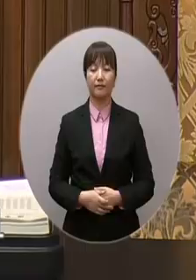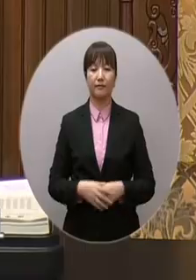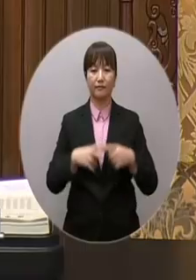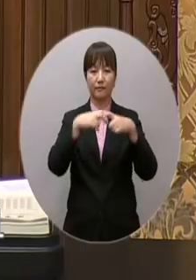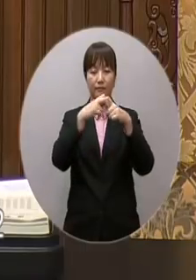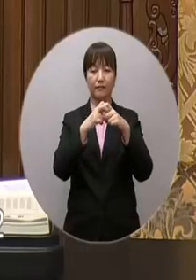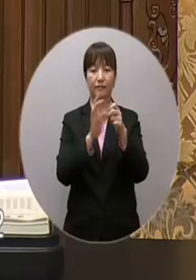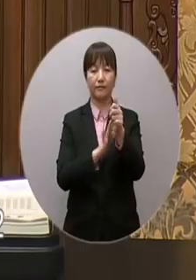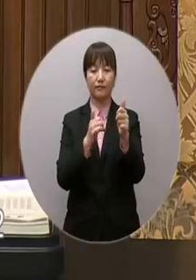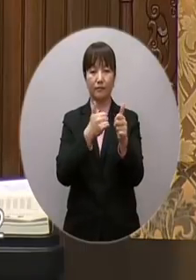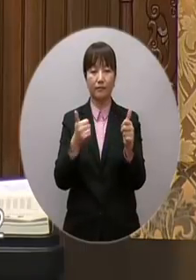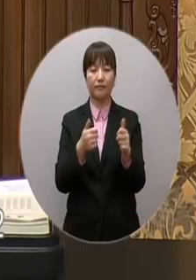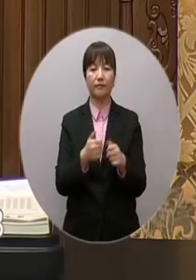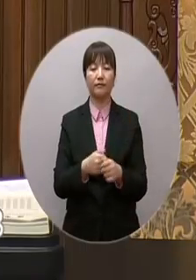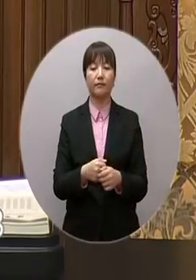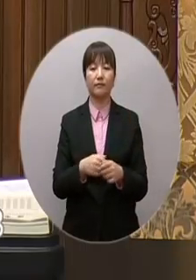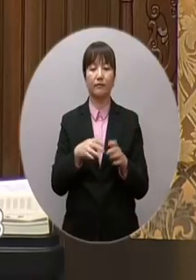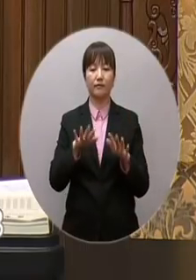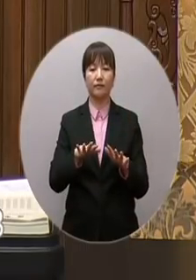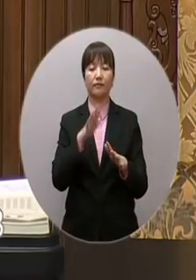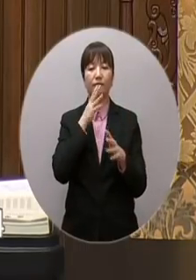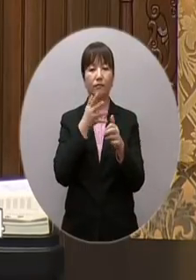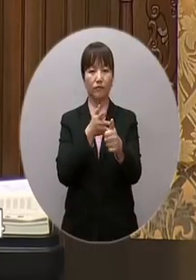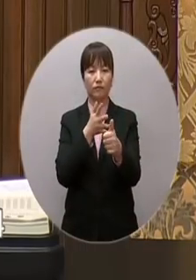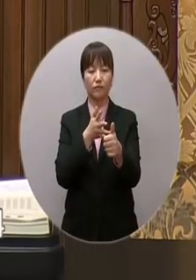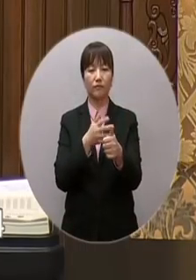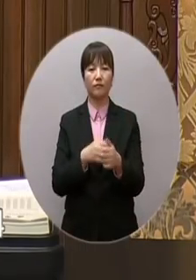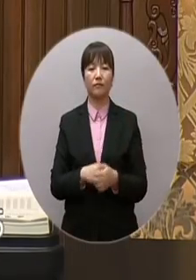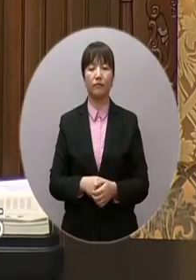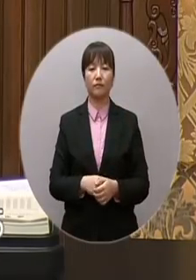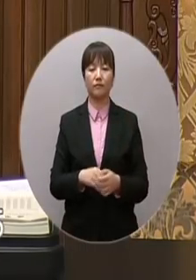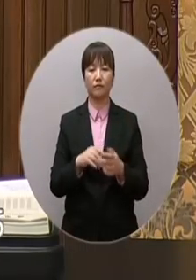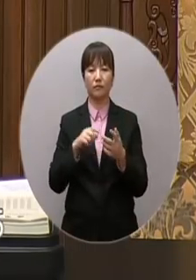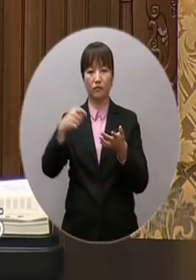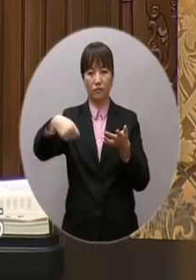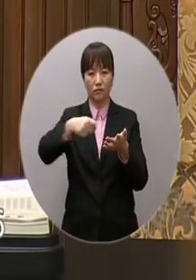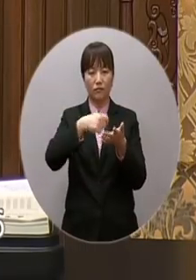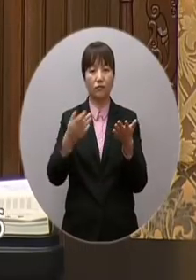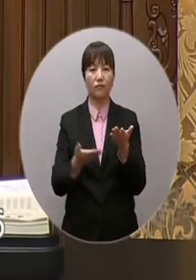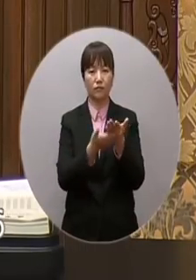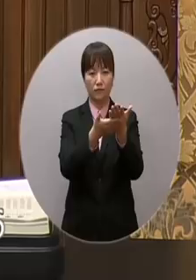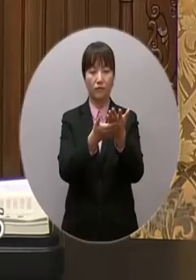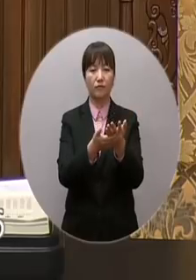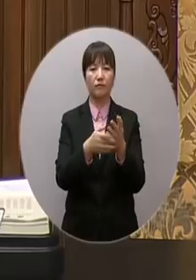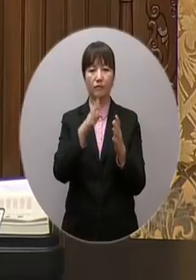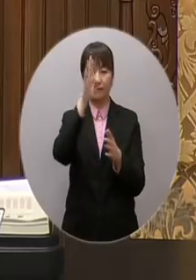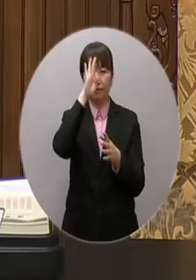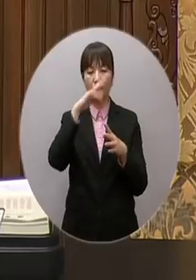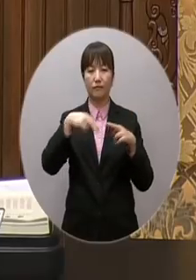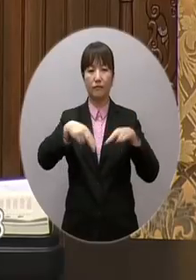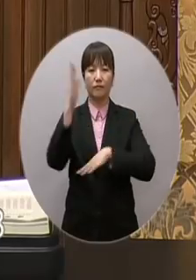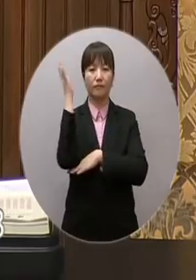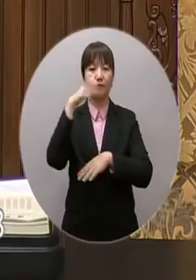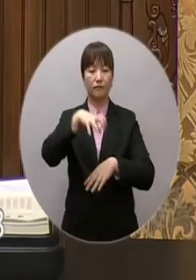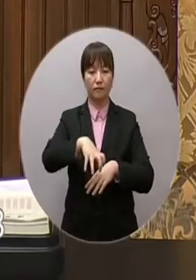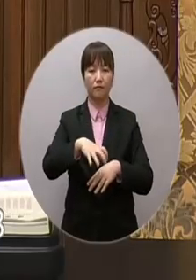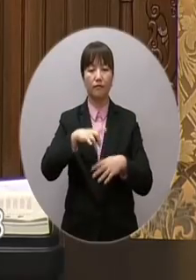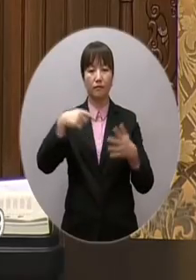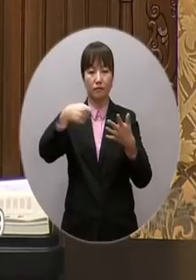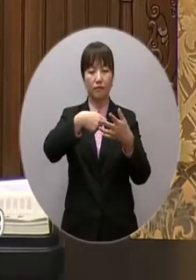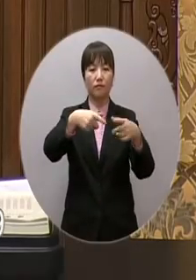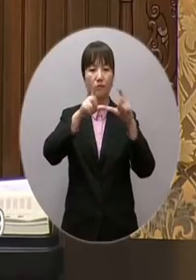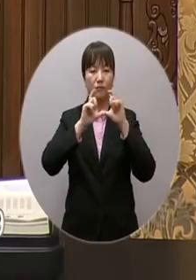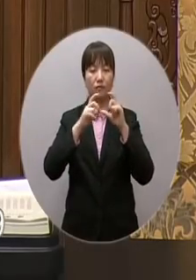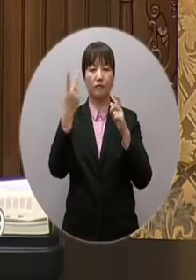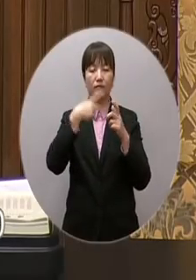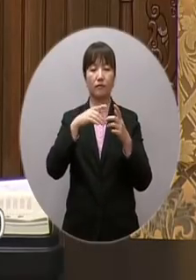李委员昆泽之质询已书面提出，请行政院书面答